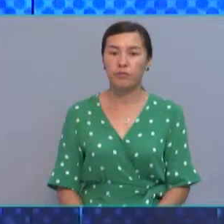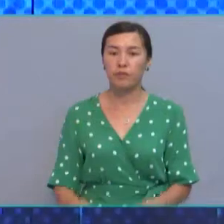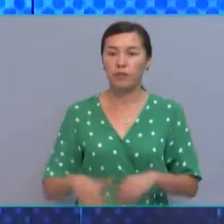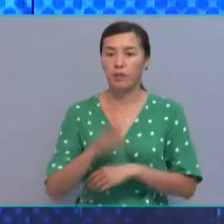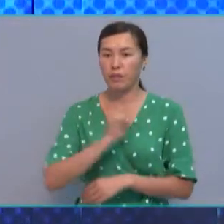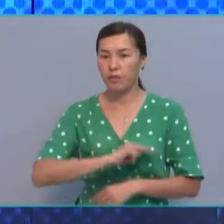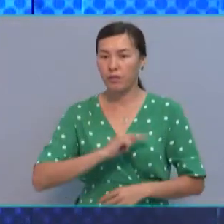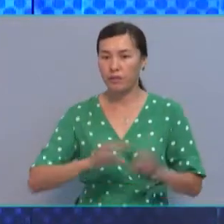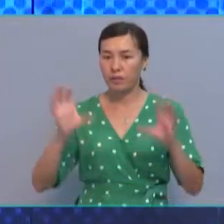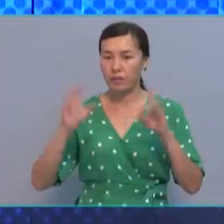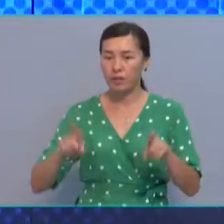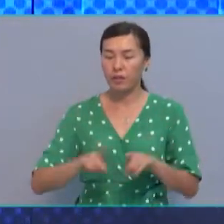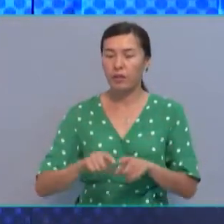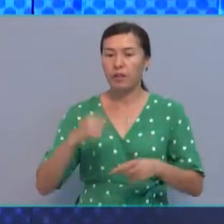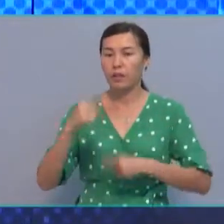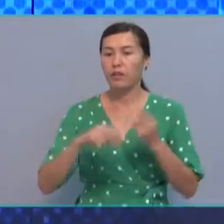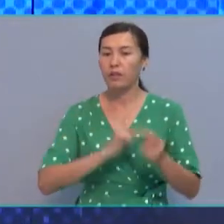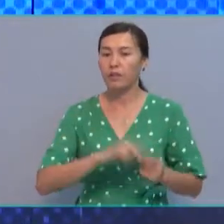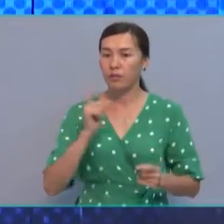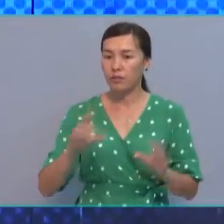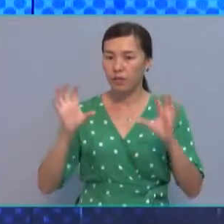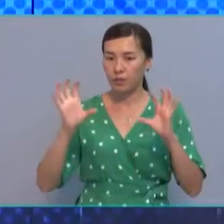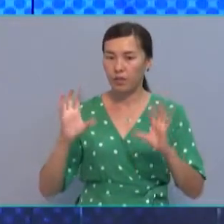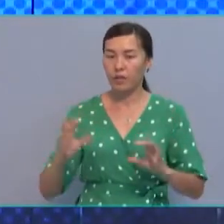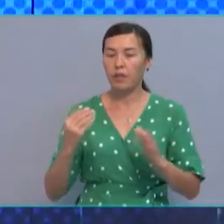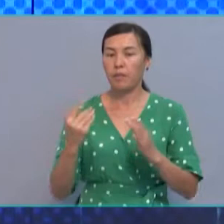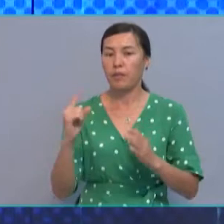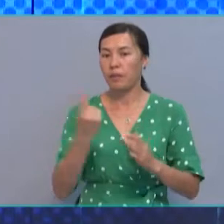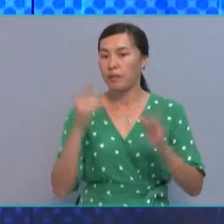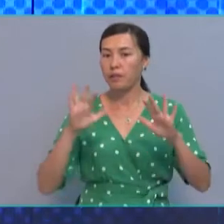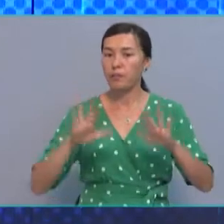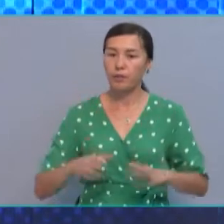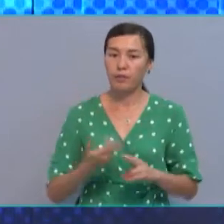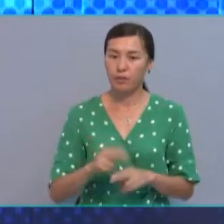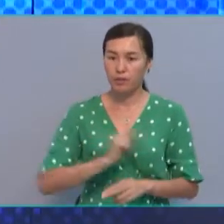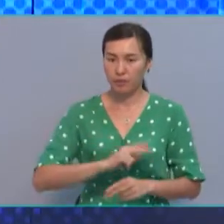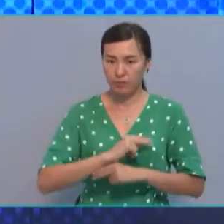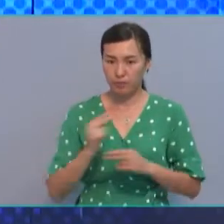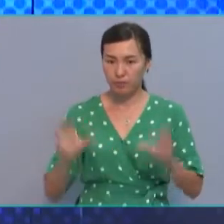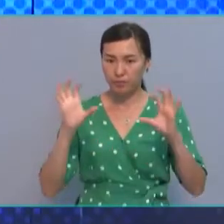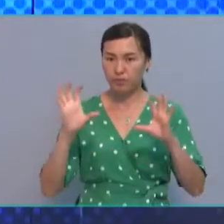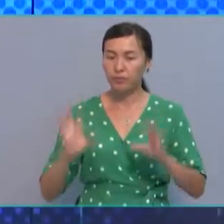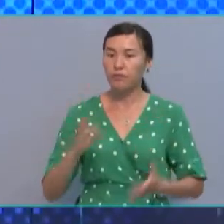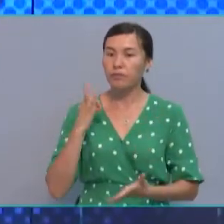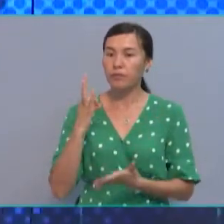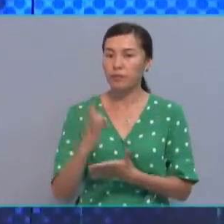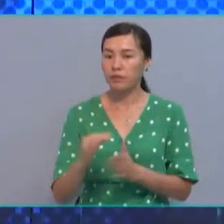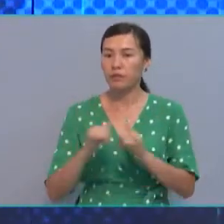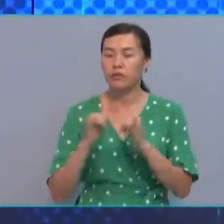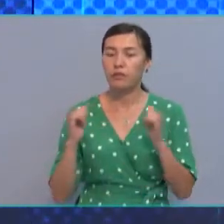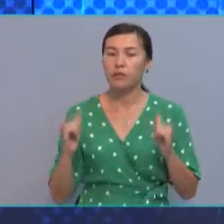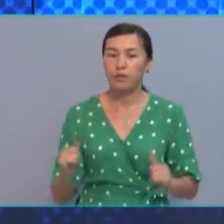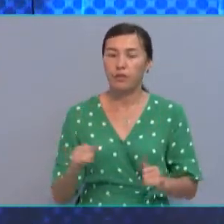Жаңа еңбек заңнамасына сәйкес бұдан былай жұмысшылардың құқығы алдыңғы шепке шықты. Бұл жұмыс берушінің заң алдындағы жауапкершілігін